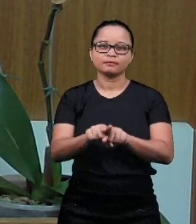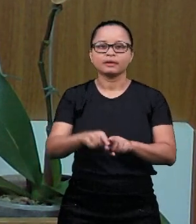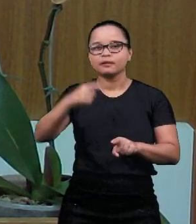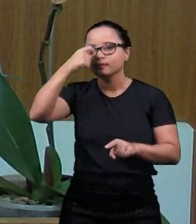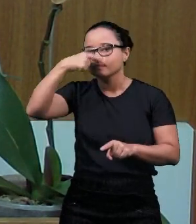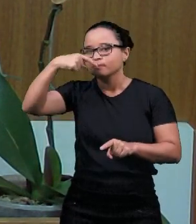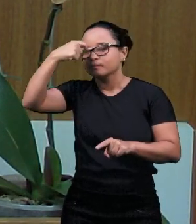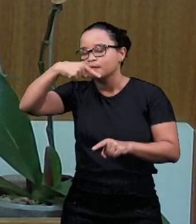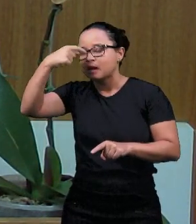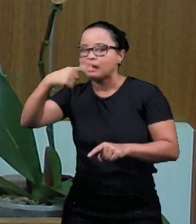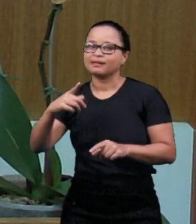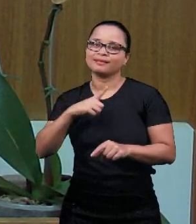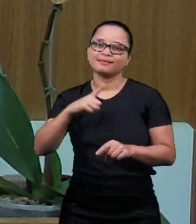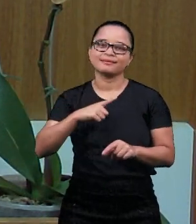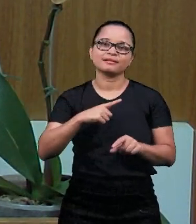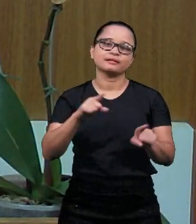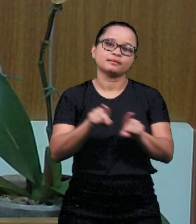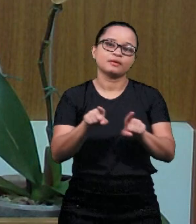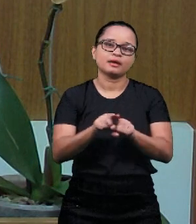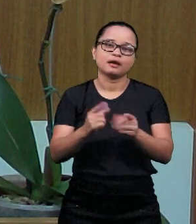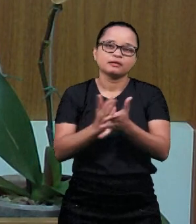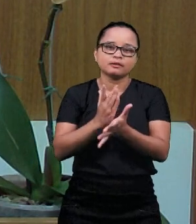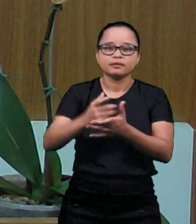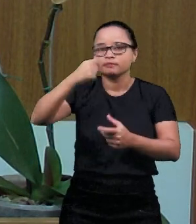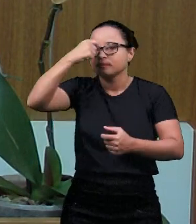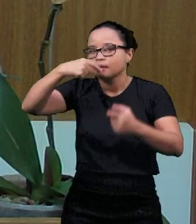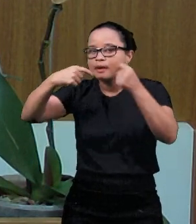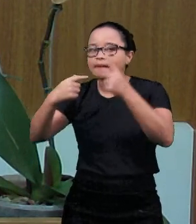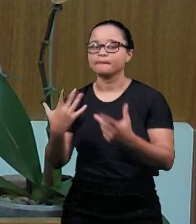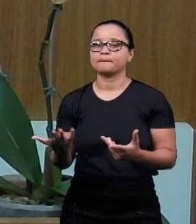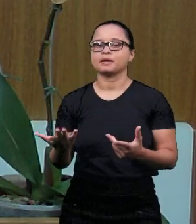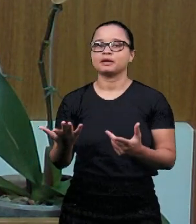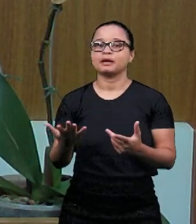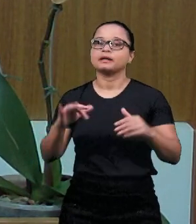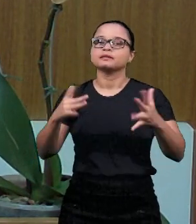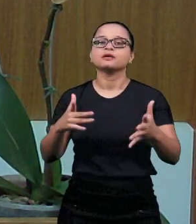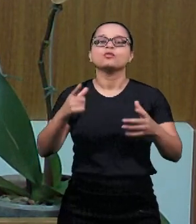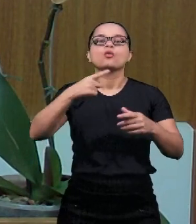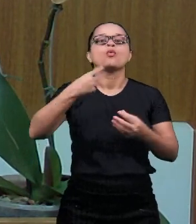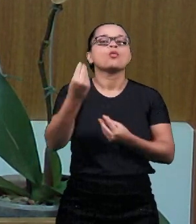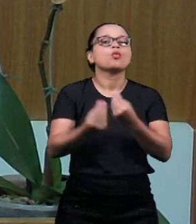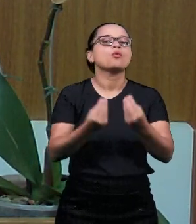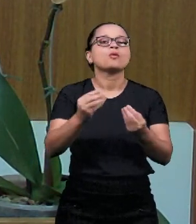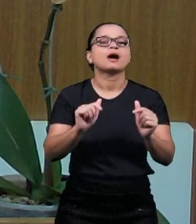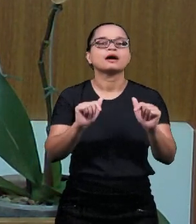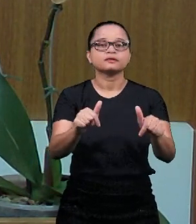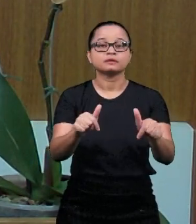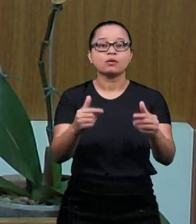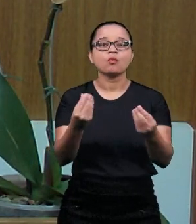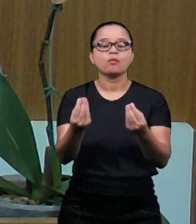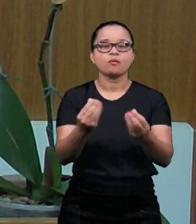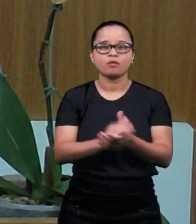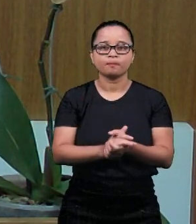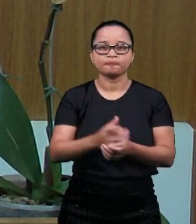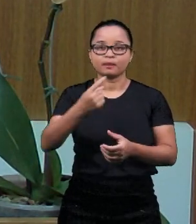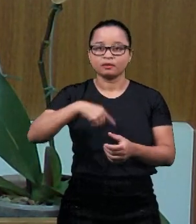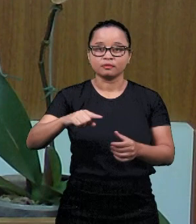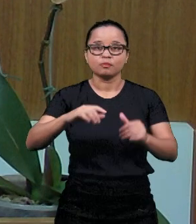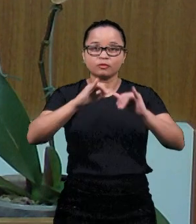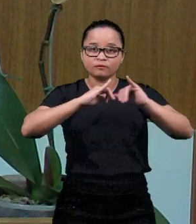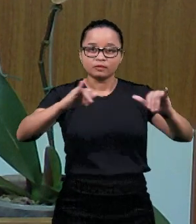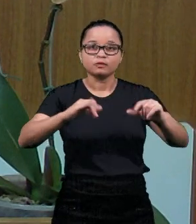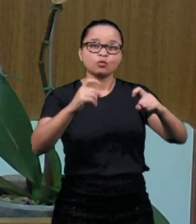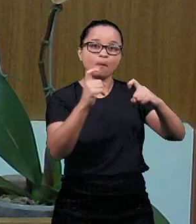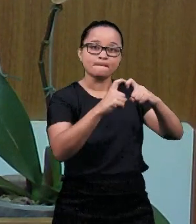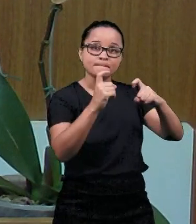la grippe saisonnière. Mais qu'est-ce que nous faisons? Nous sommes en train de diriger ces personnes aux